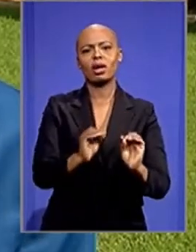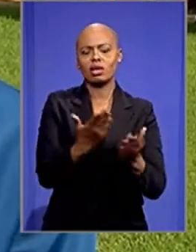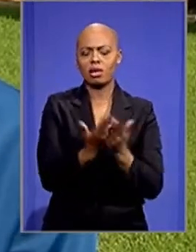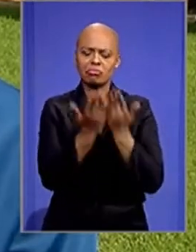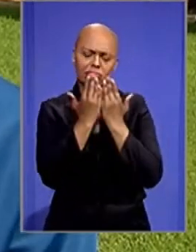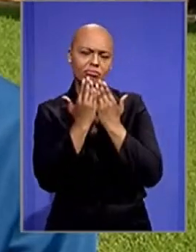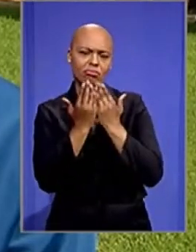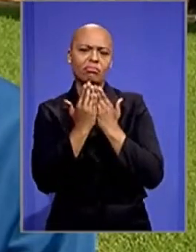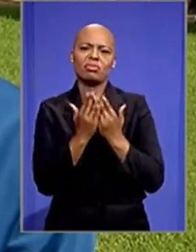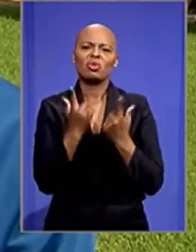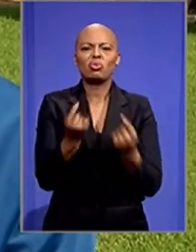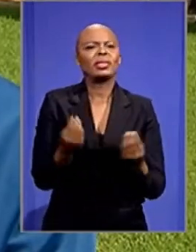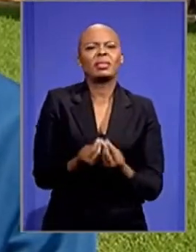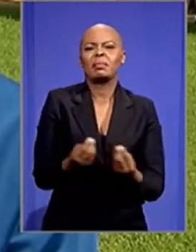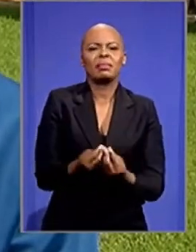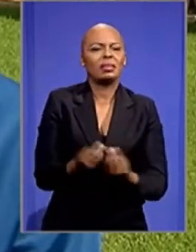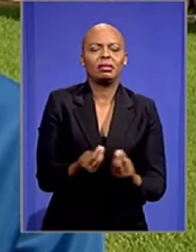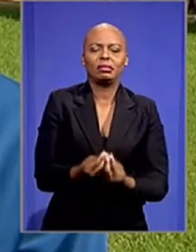ba kgone go